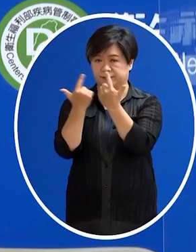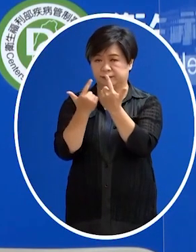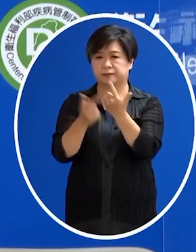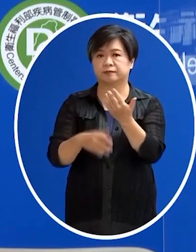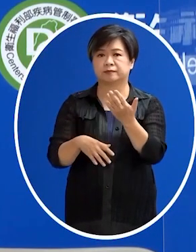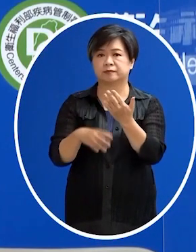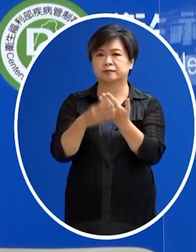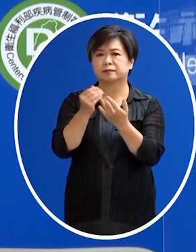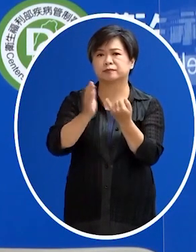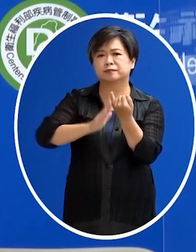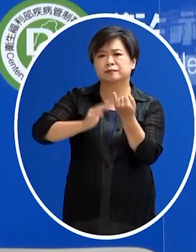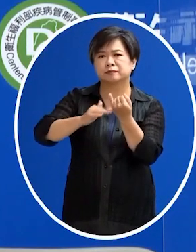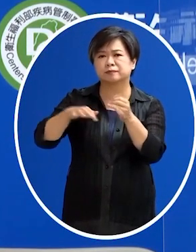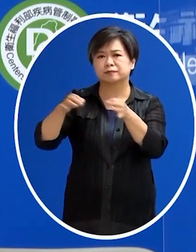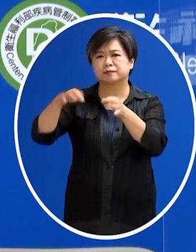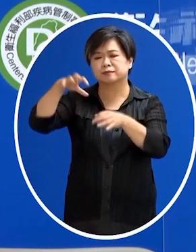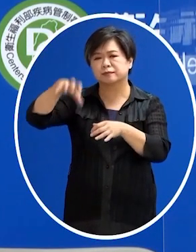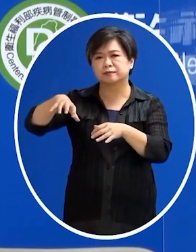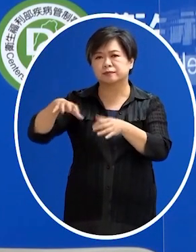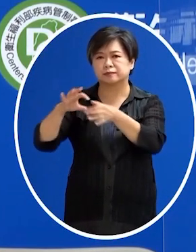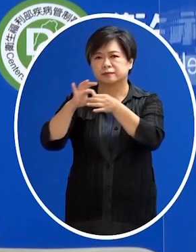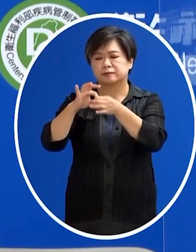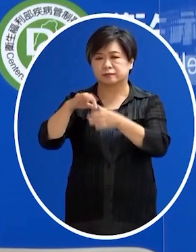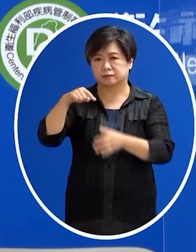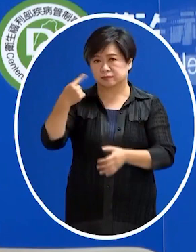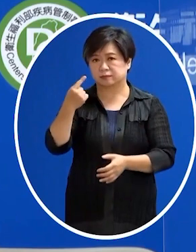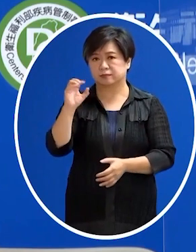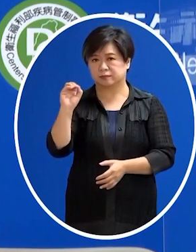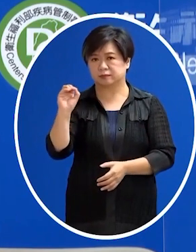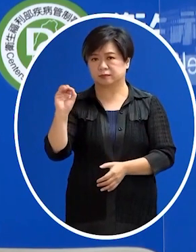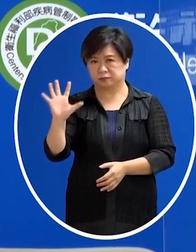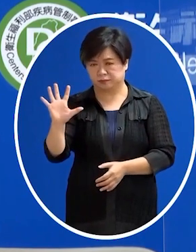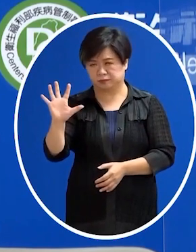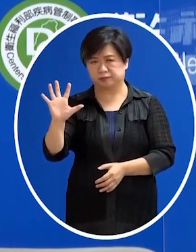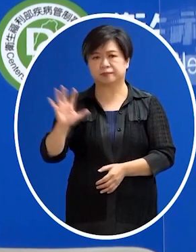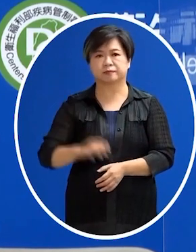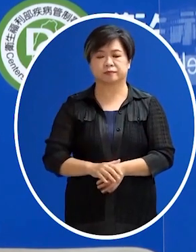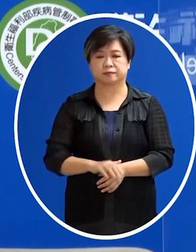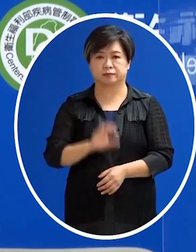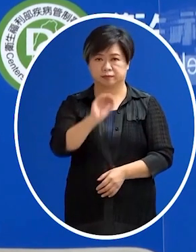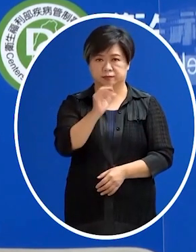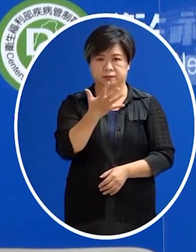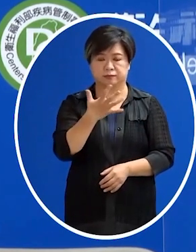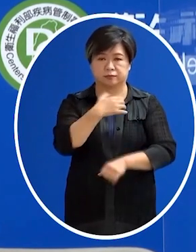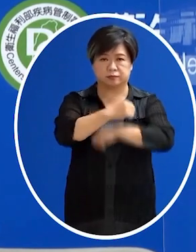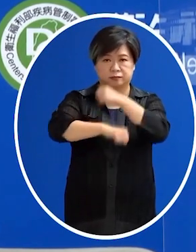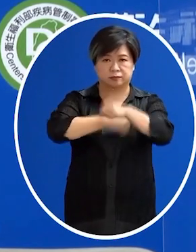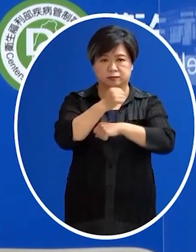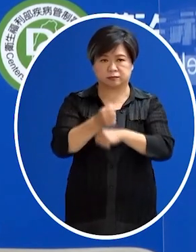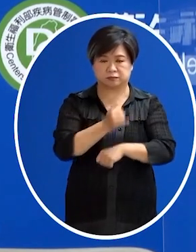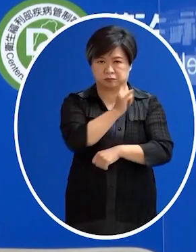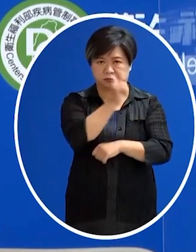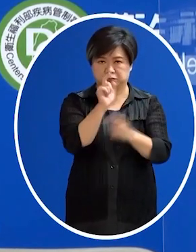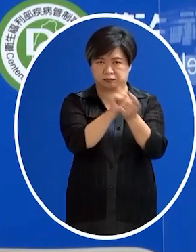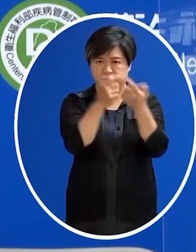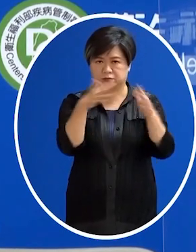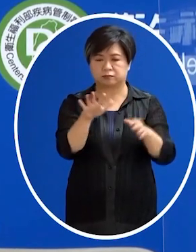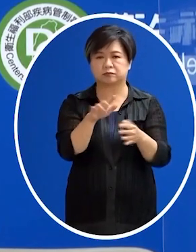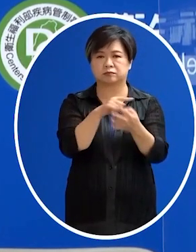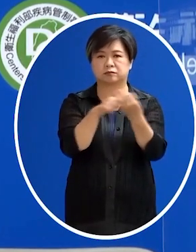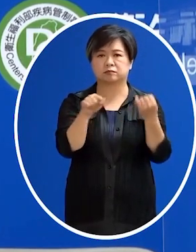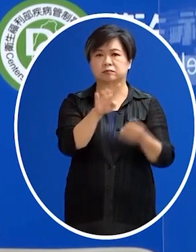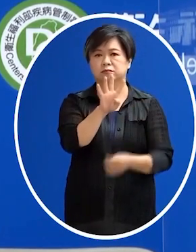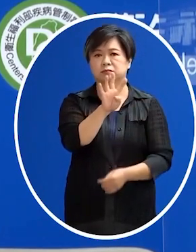馆相关的哈105例，那万华活动室相关的